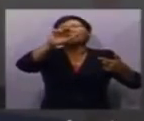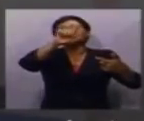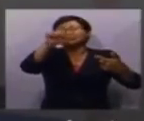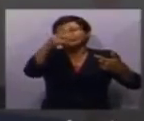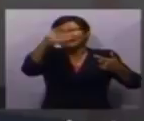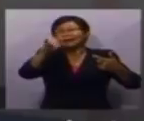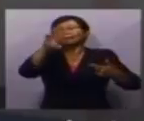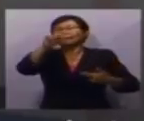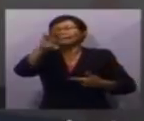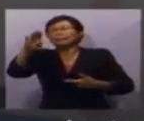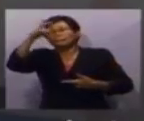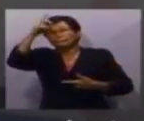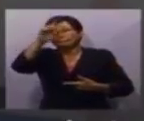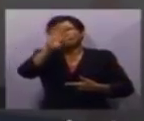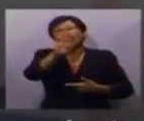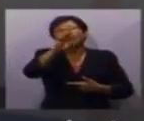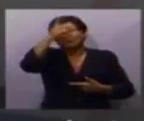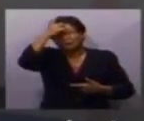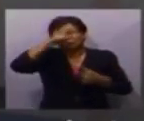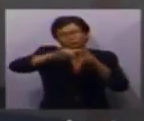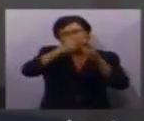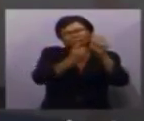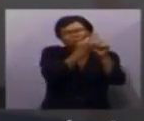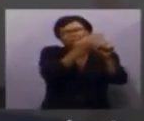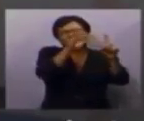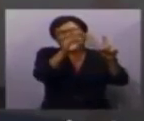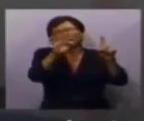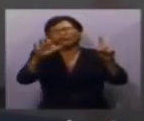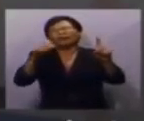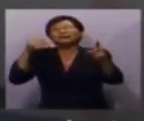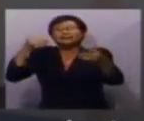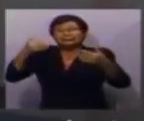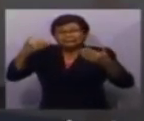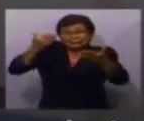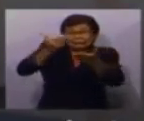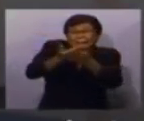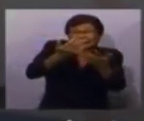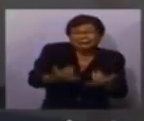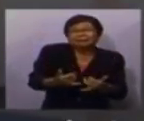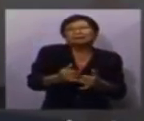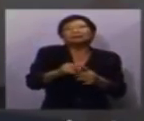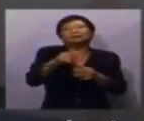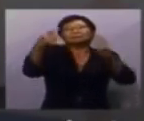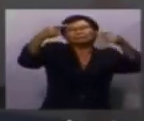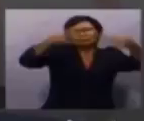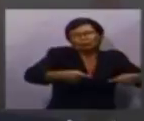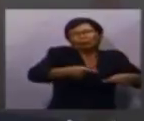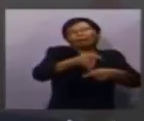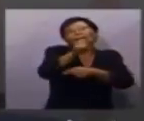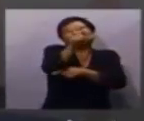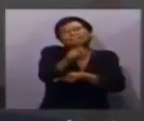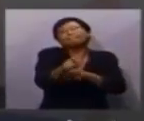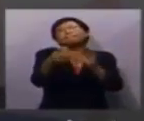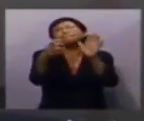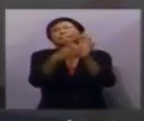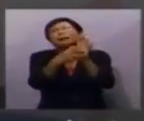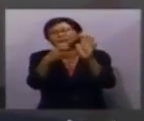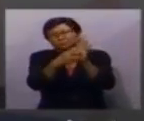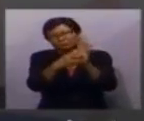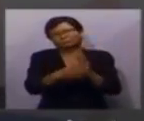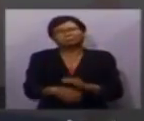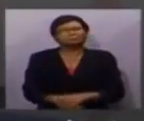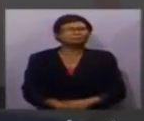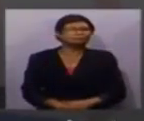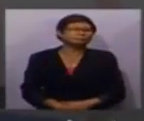yang menjadi ahli parlimen Bakan Dato' sejak 1995 turut dicabar calon PAS Dato' Atta Abdul Munim Hassan